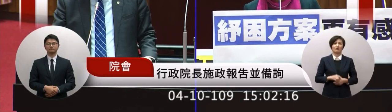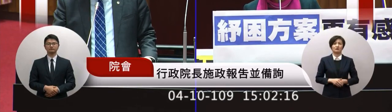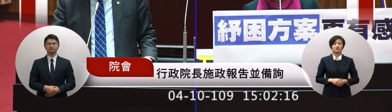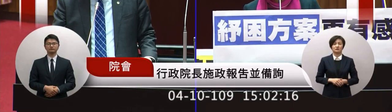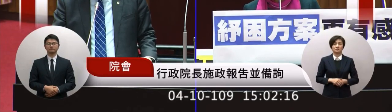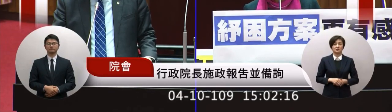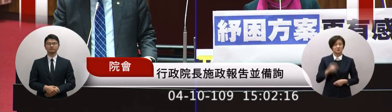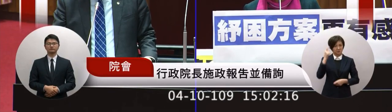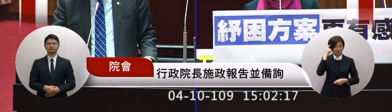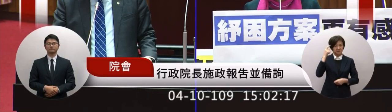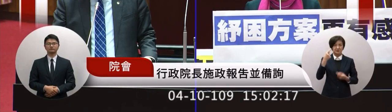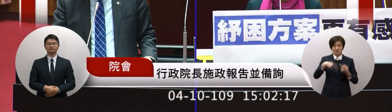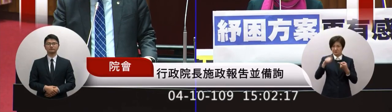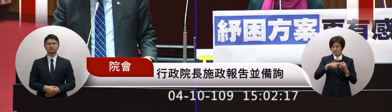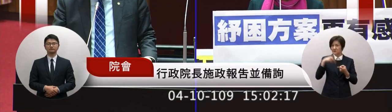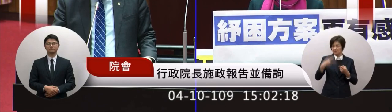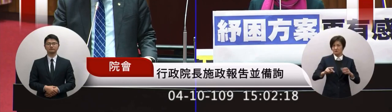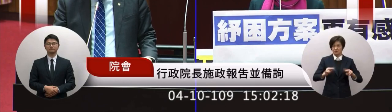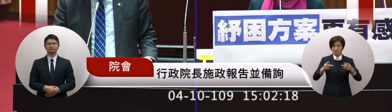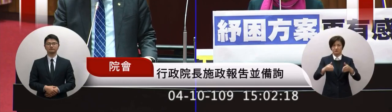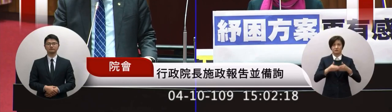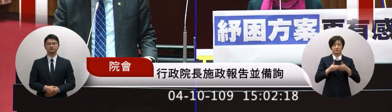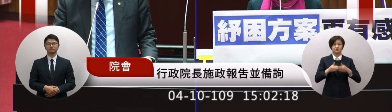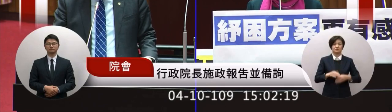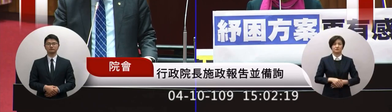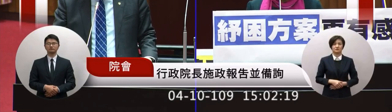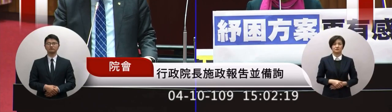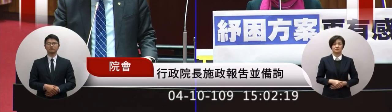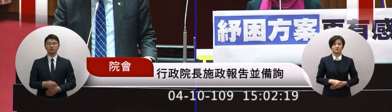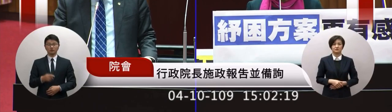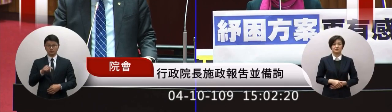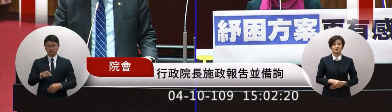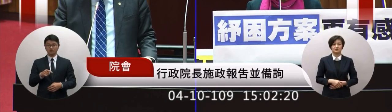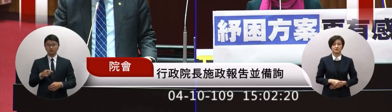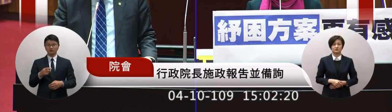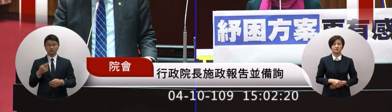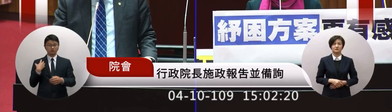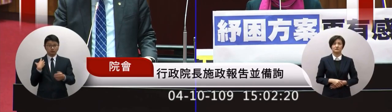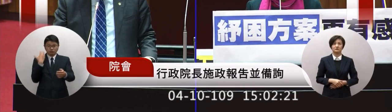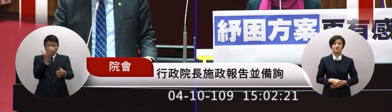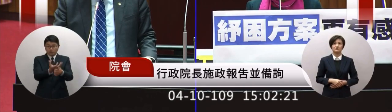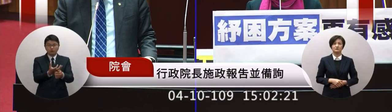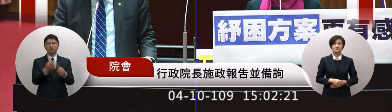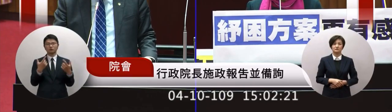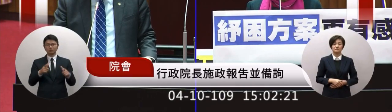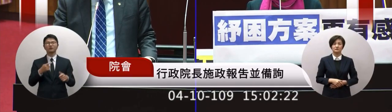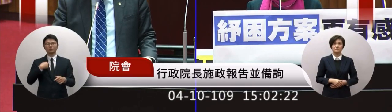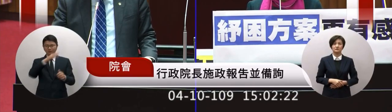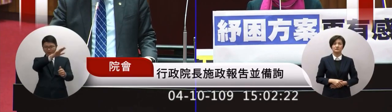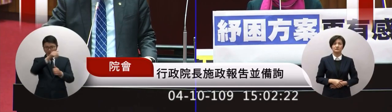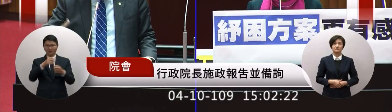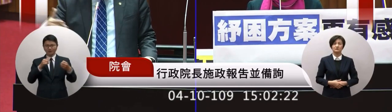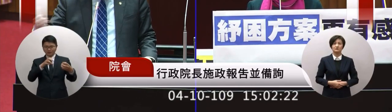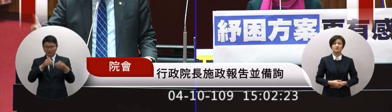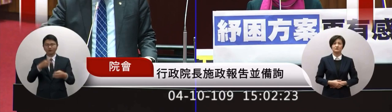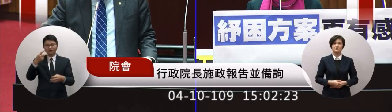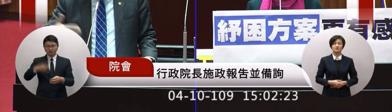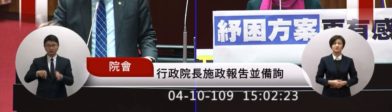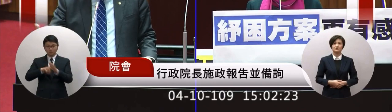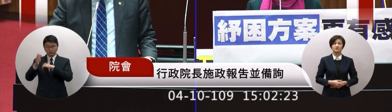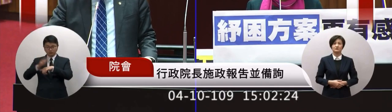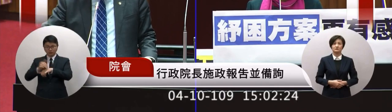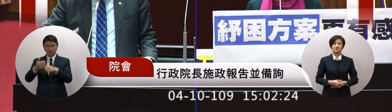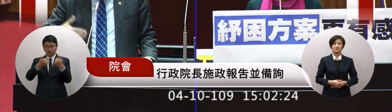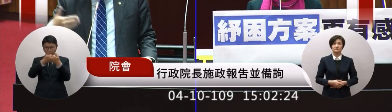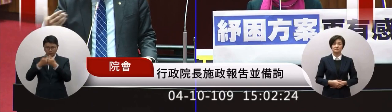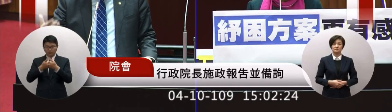还是要做适时的调整。 当然我们不是说把责任交给他，我们是要有跟他们一起讨论，同时要请专家会议就整个物